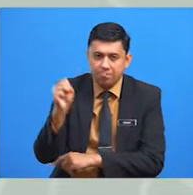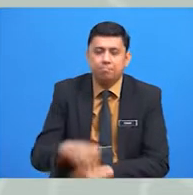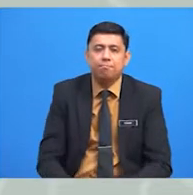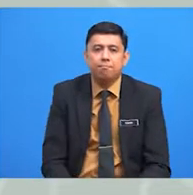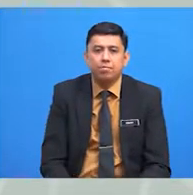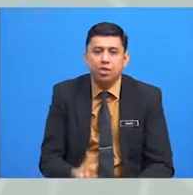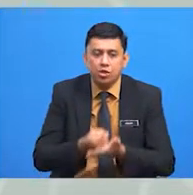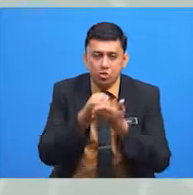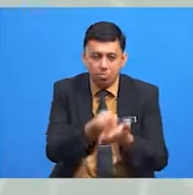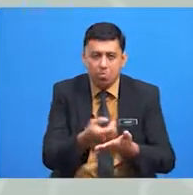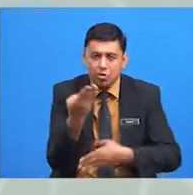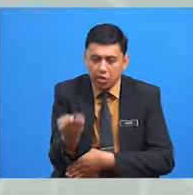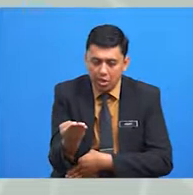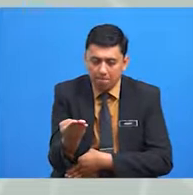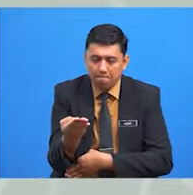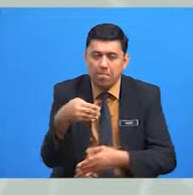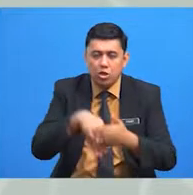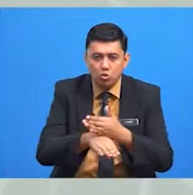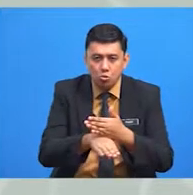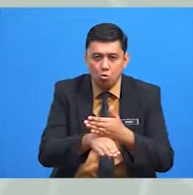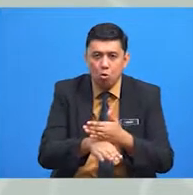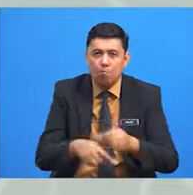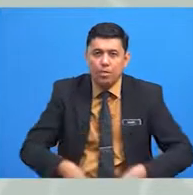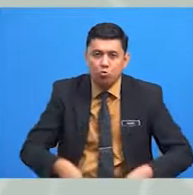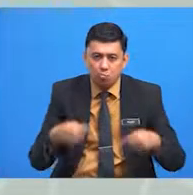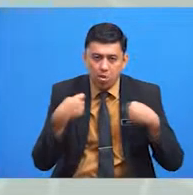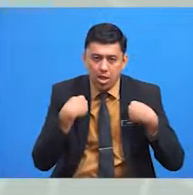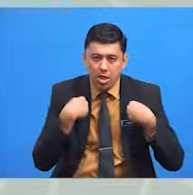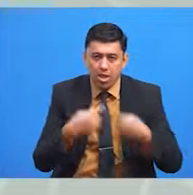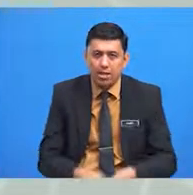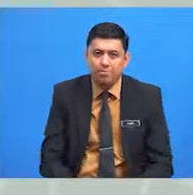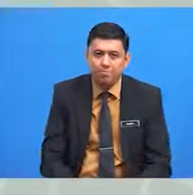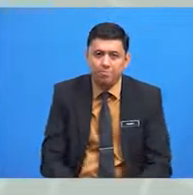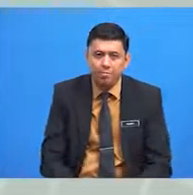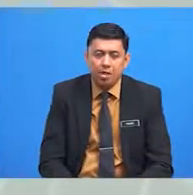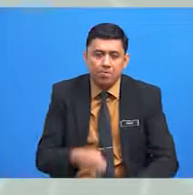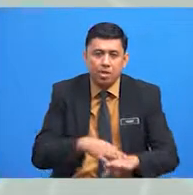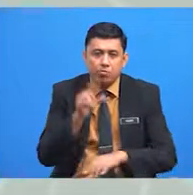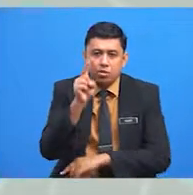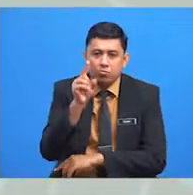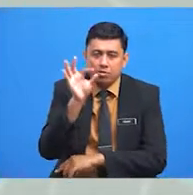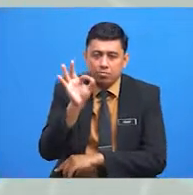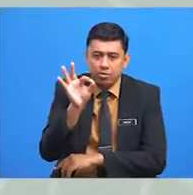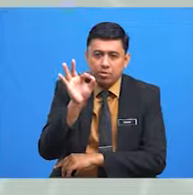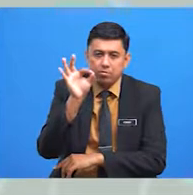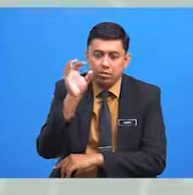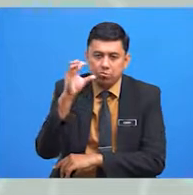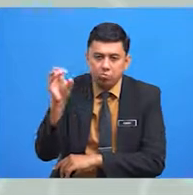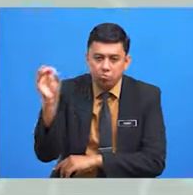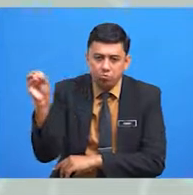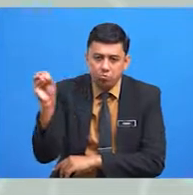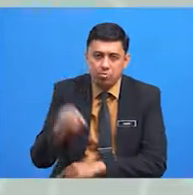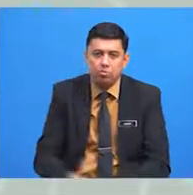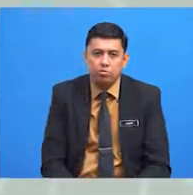beliau termasuklah terlibat dalam penubuhan The Malay Training College di Melaka pada tahun 1900.